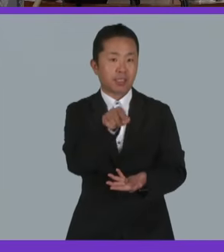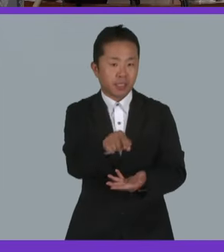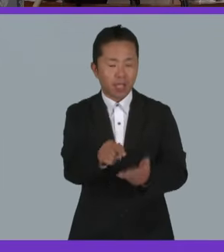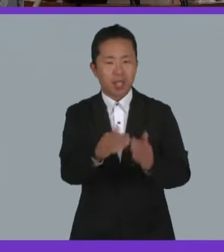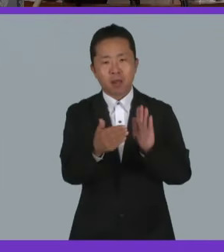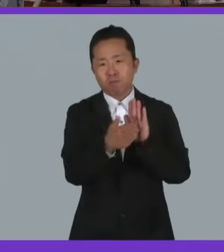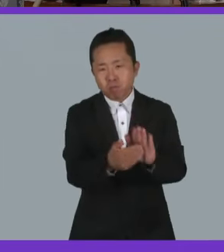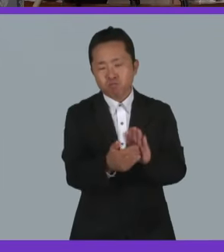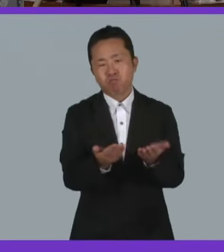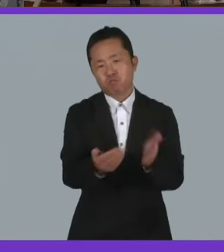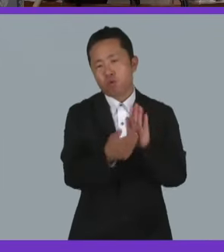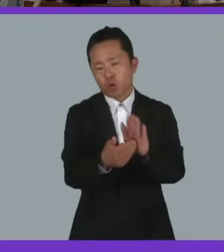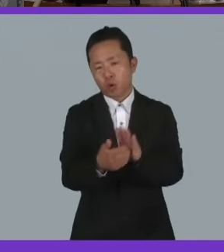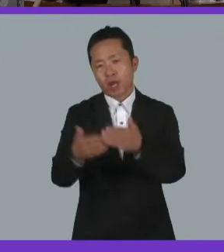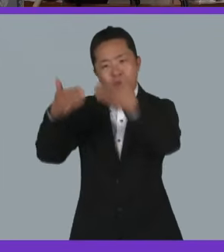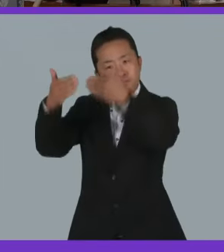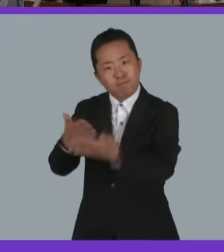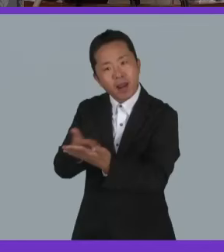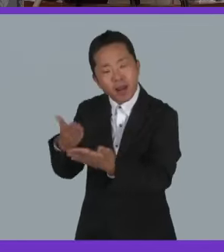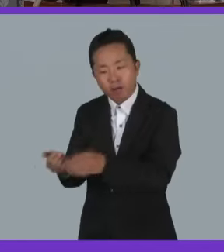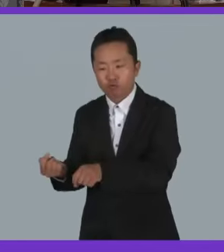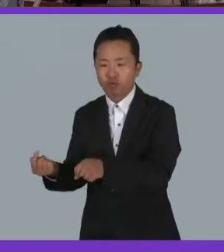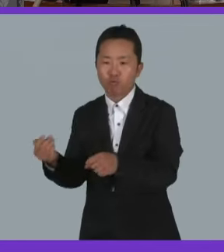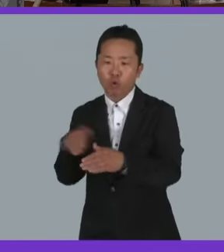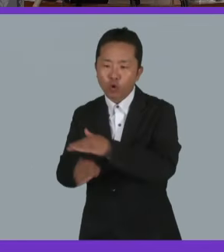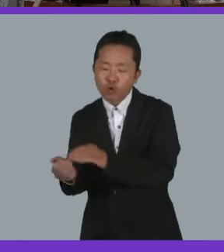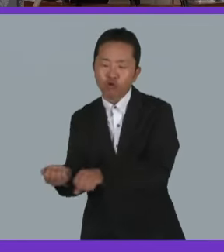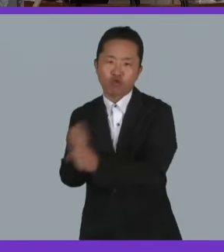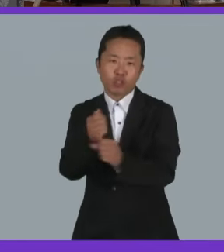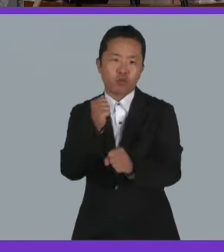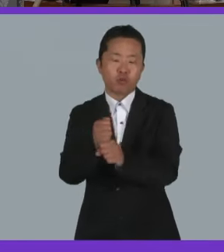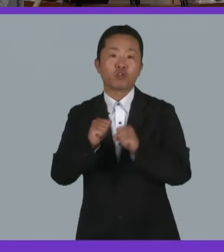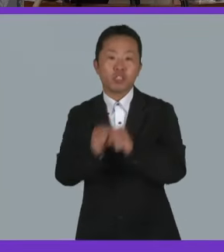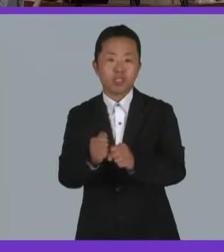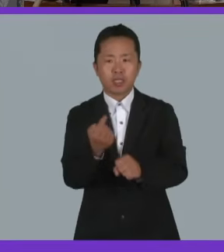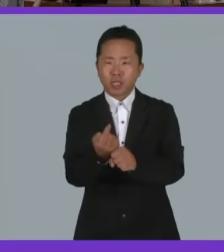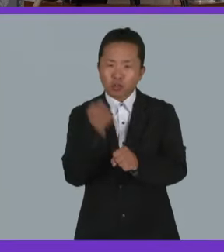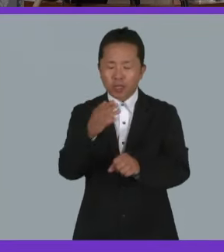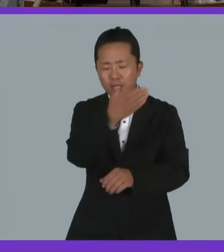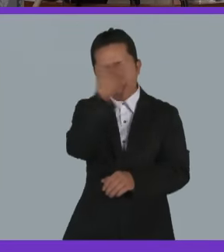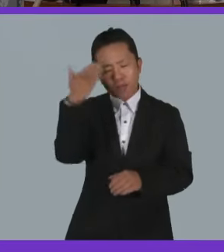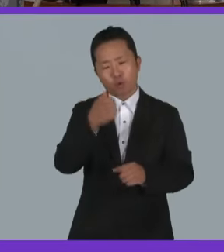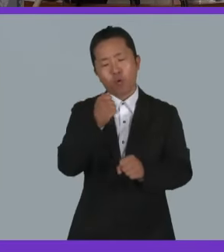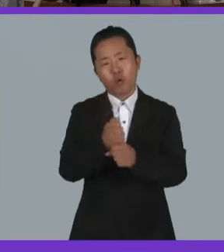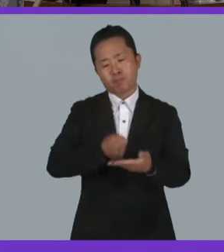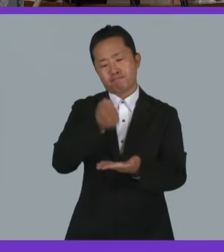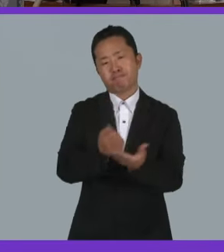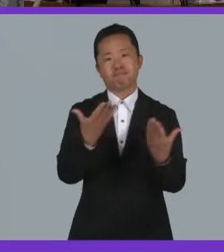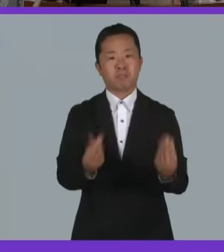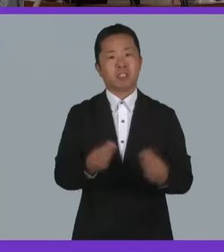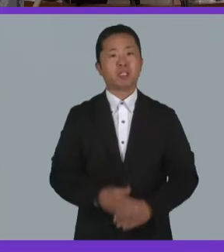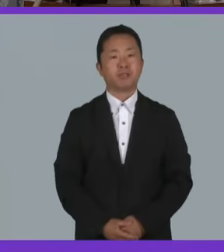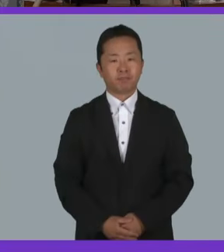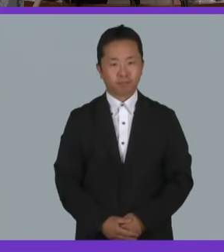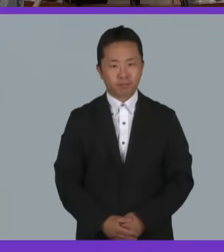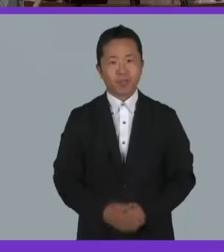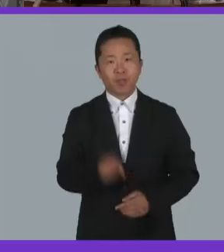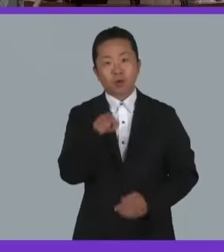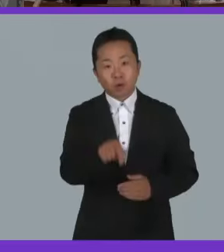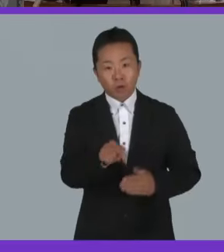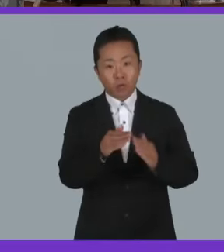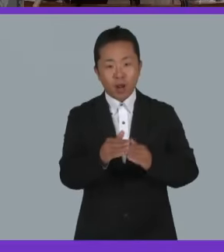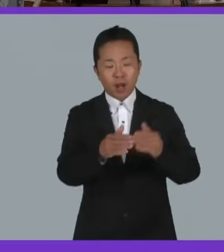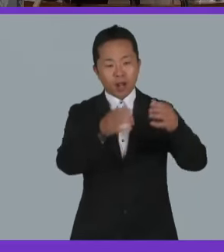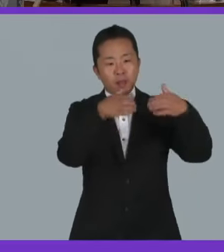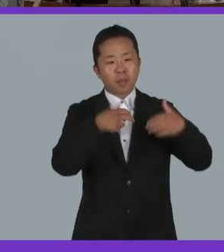壁画の修理等の保存修理工事を行い、昨年度工事が完了をいたしました。御殿内には耐震補強の鉄骨柱